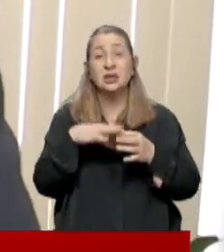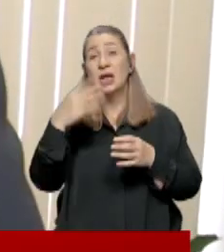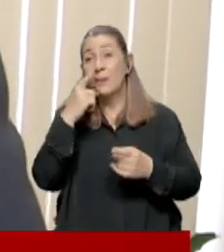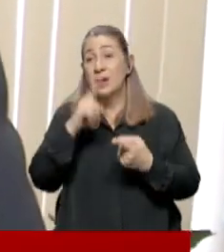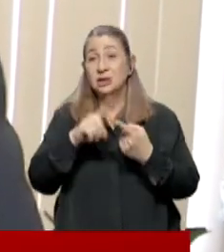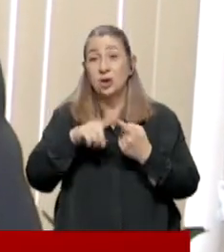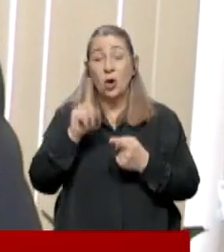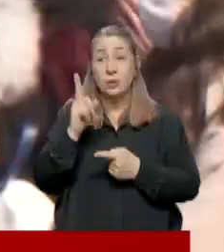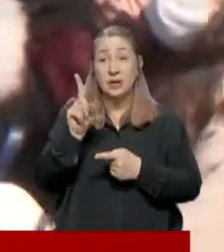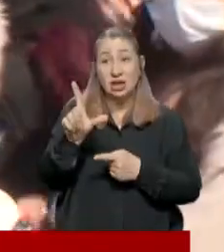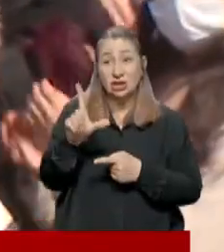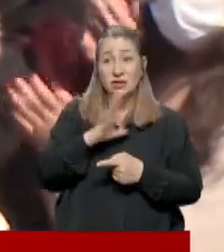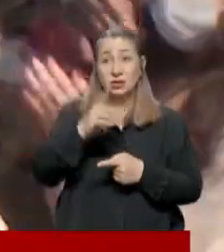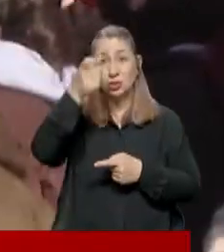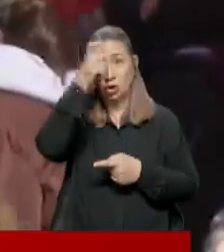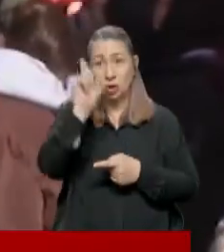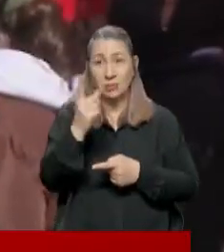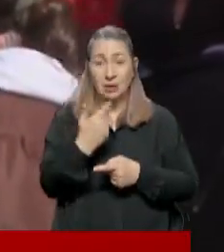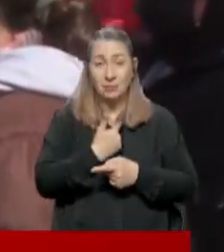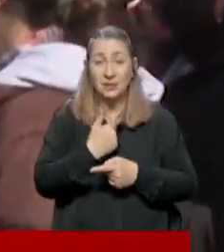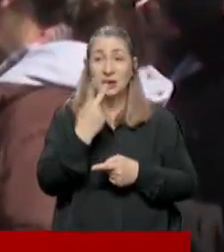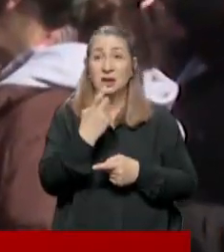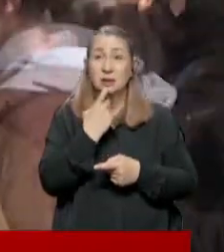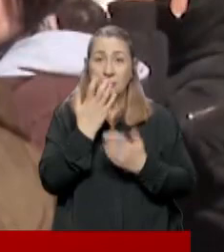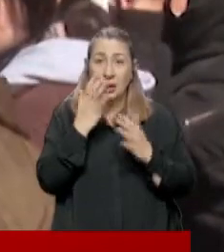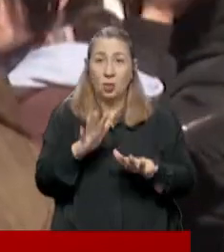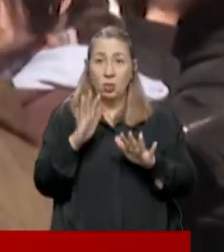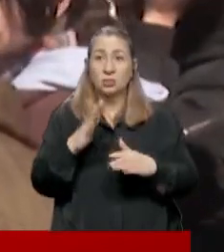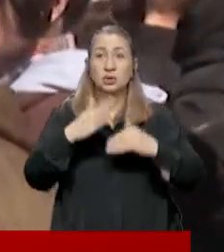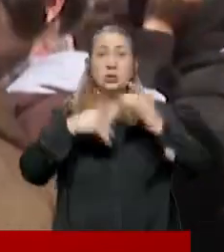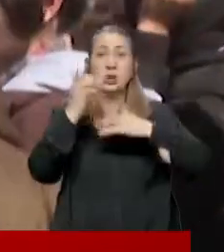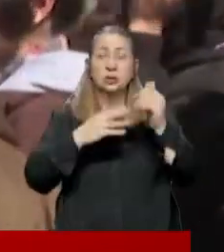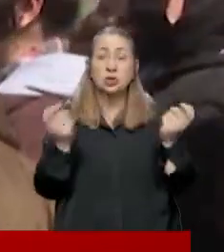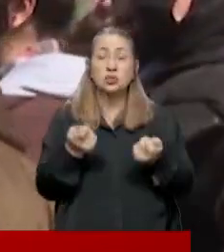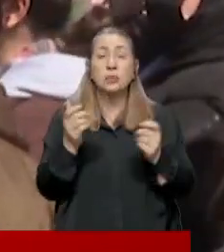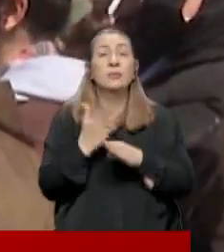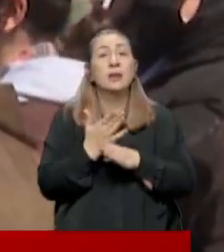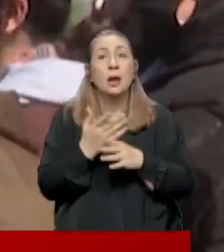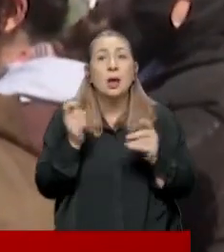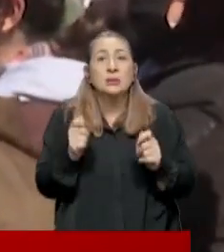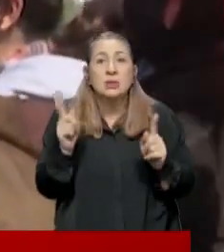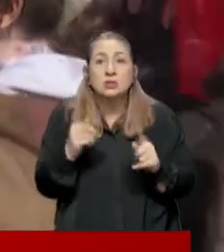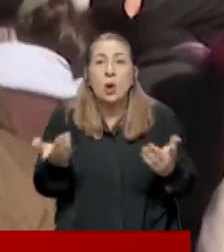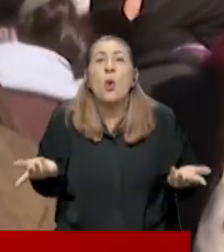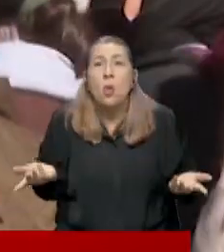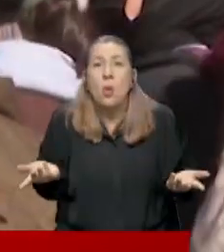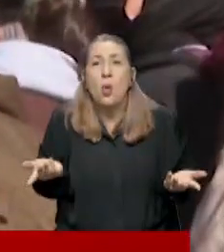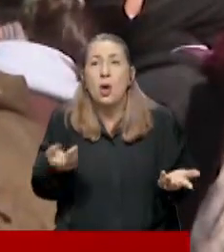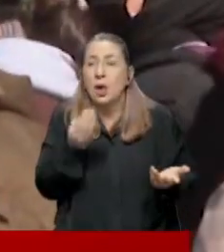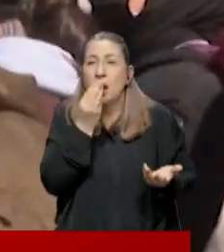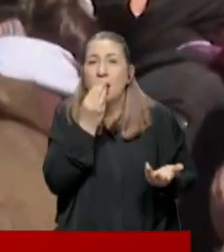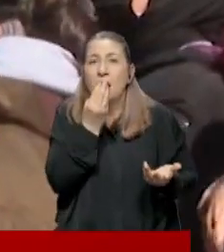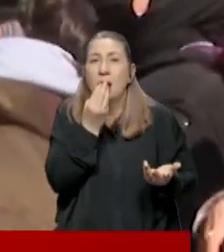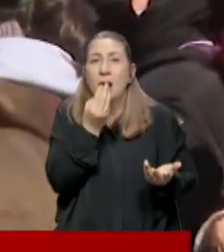branşlarda öğretmen ihtiyacımız var Öğretmenim ben 2 yıldır Bekliyorum inşaatta çalışıyorum çünkü yapabilecek hiçbir şey yok biz